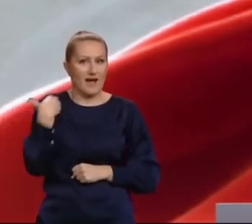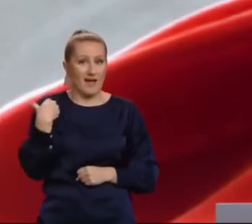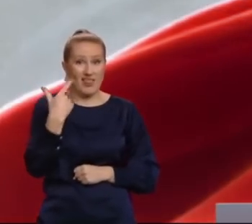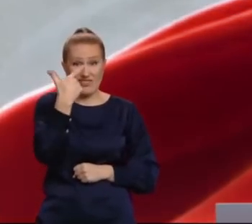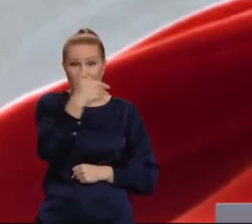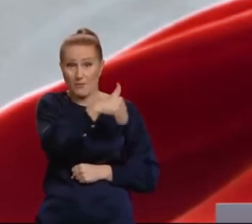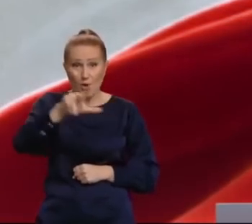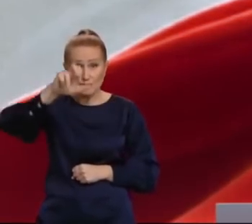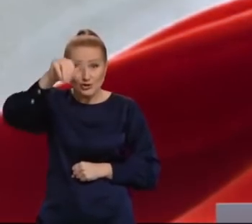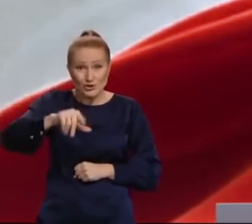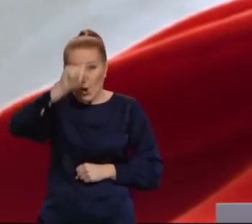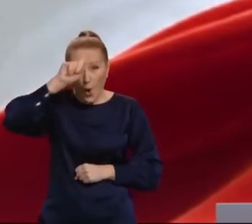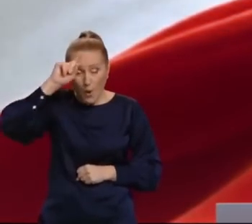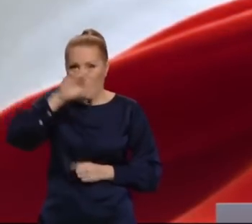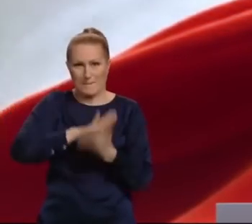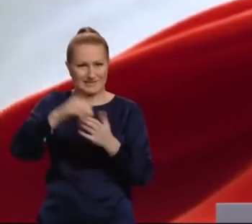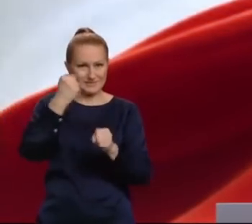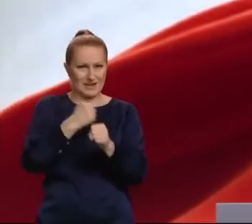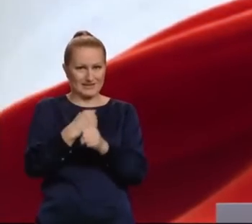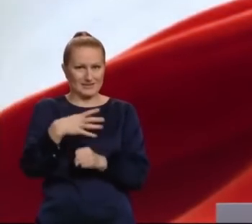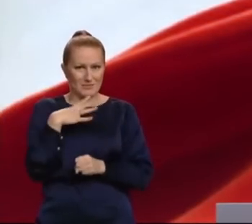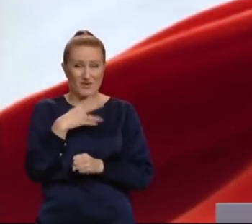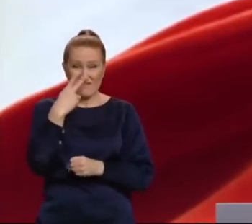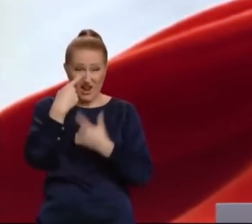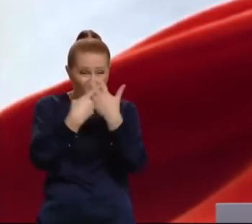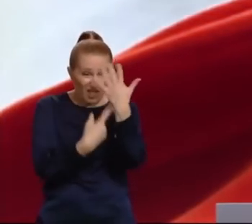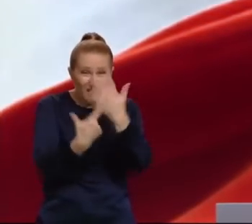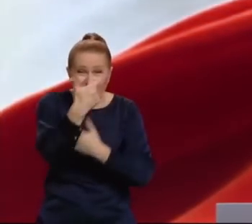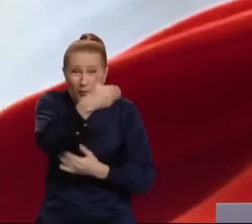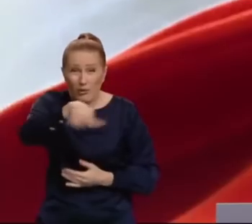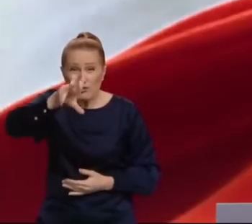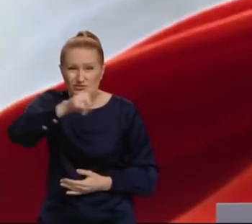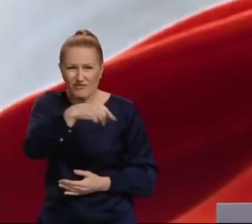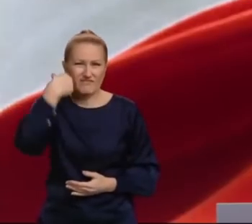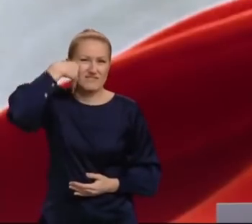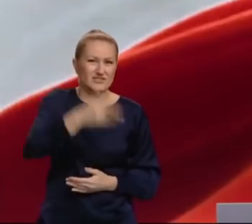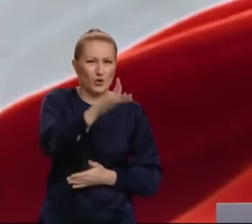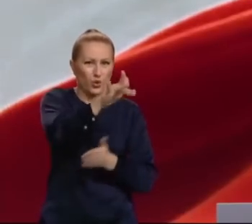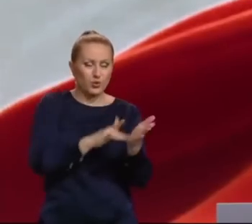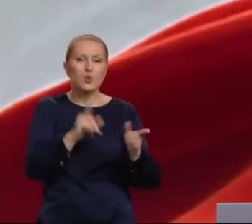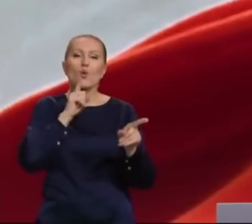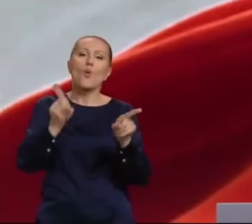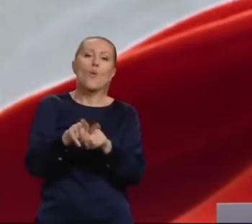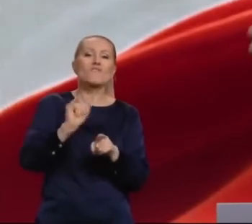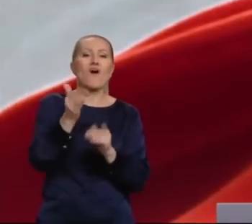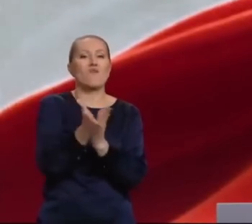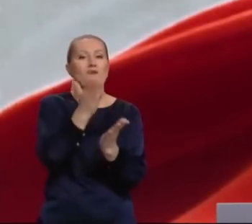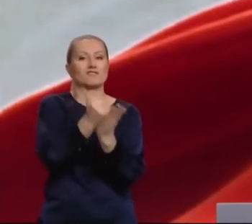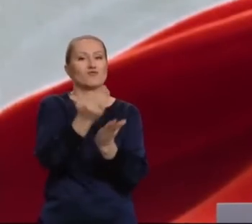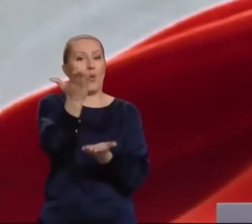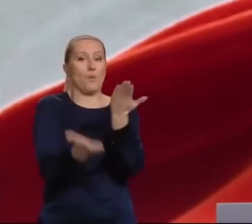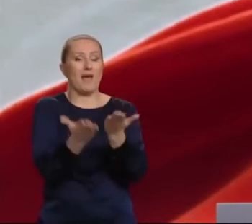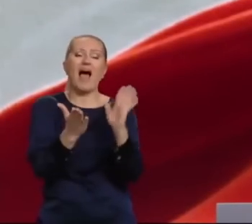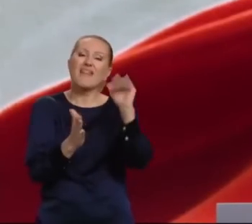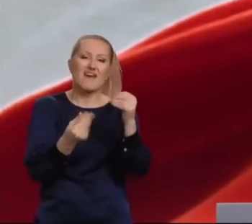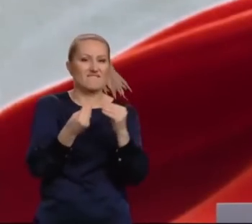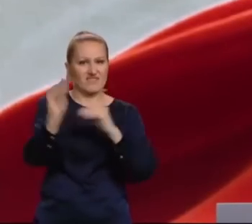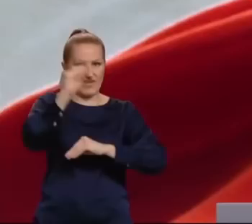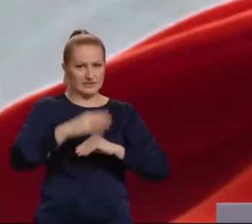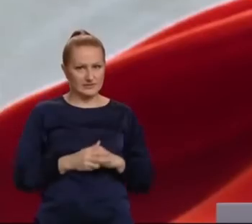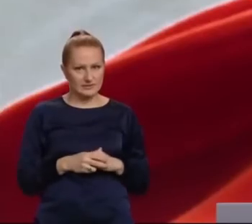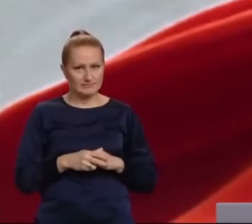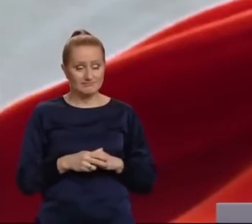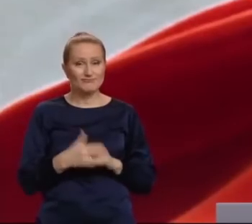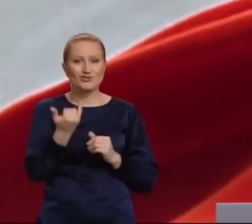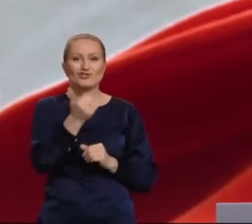2 300 000 osób było bez pracy. To liczba wstydu Tuska. To tyle, co w województwie lubelskim i jeszcze nawet więcej.